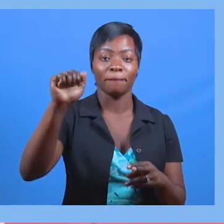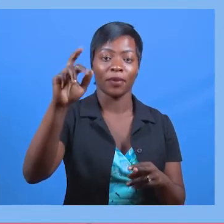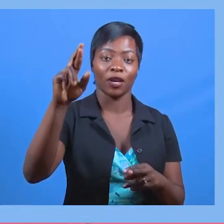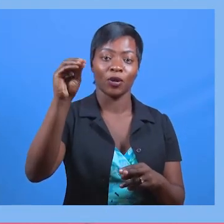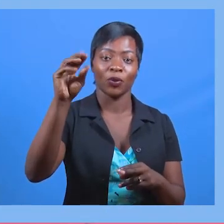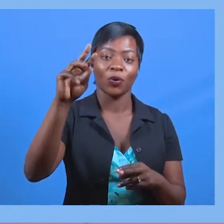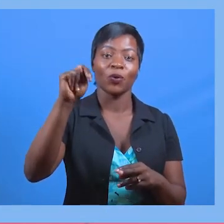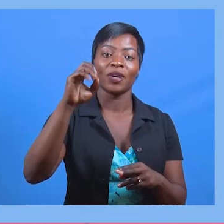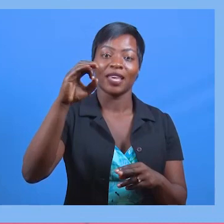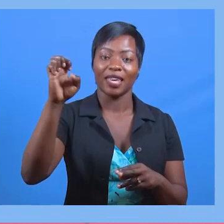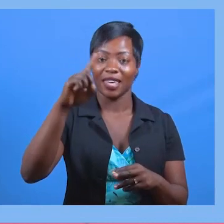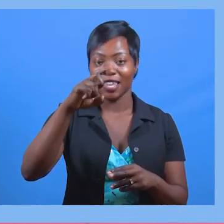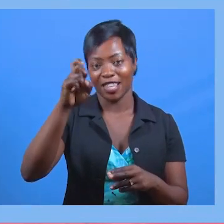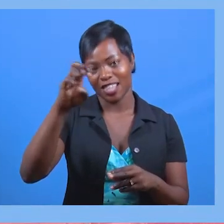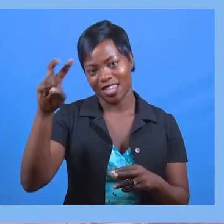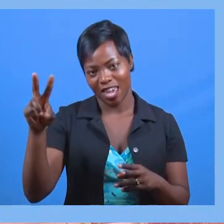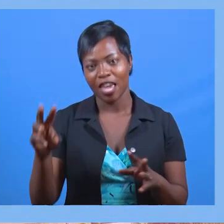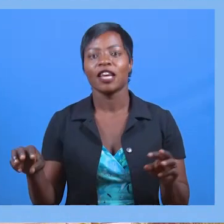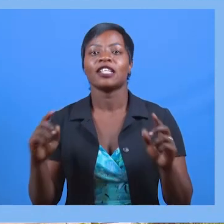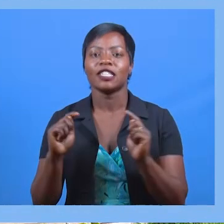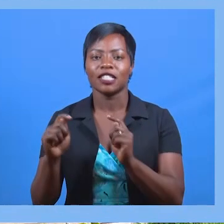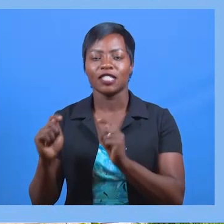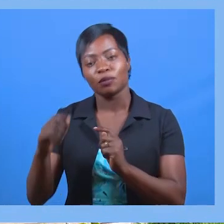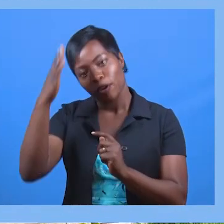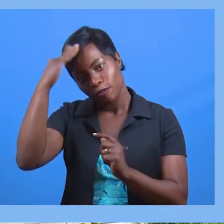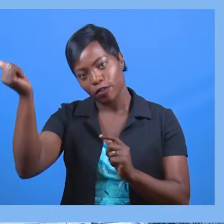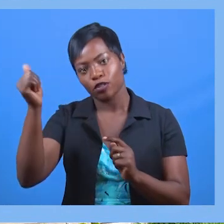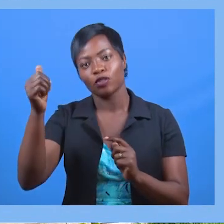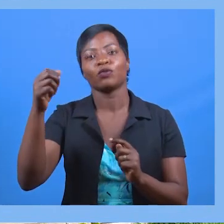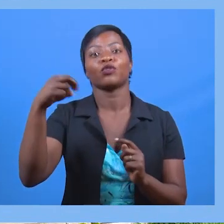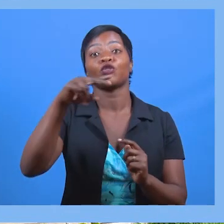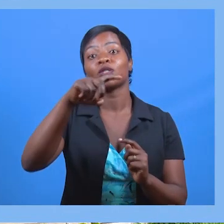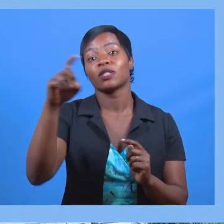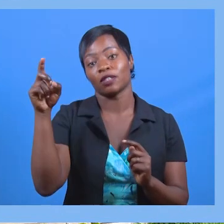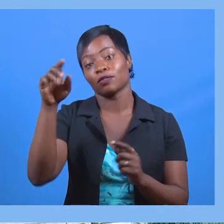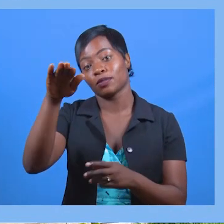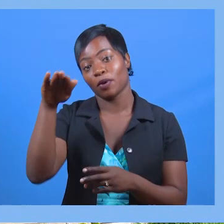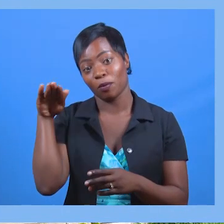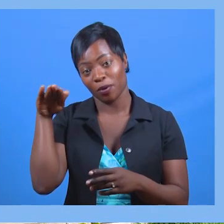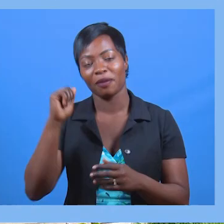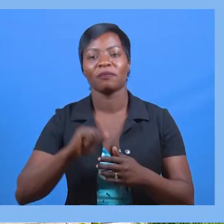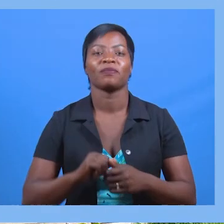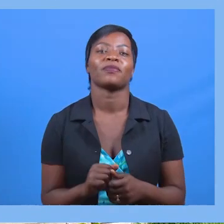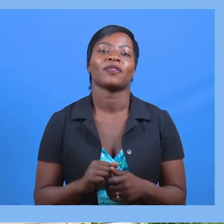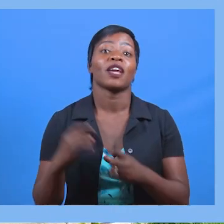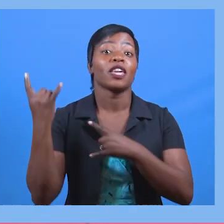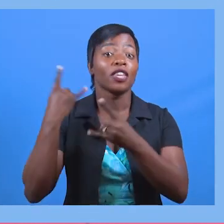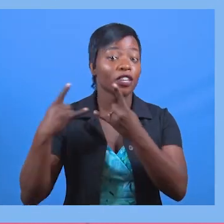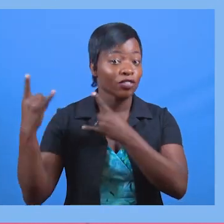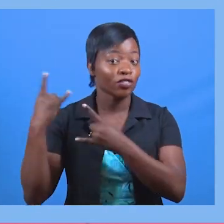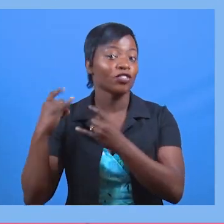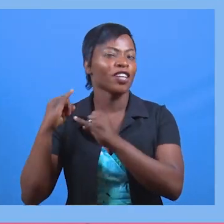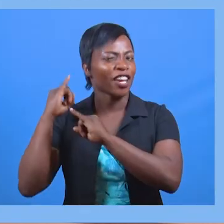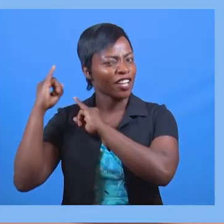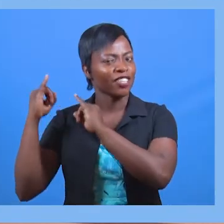Marongedze. Ndinodzidzisa paUniversity of Zimbabwe mubandiko reHistory, Heritage and